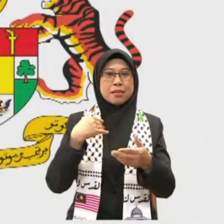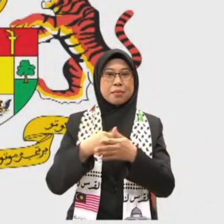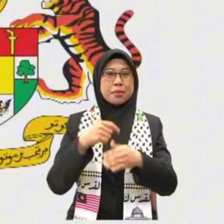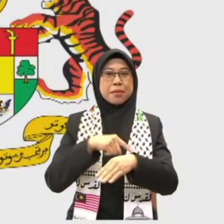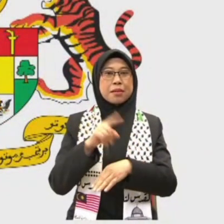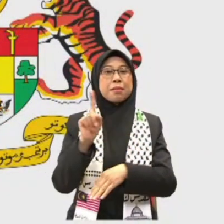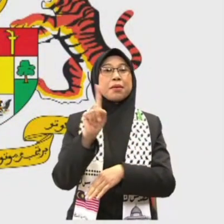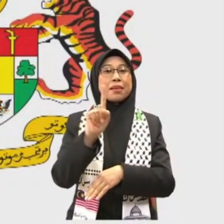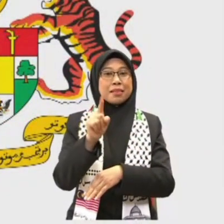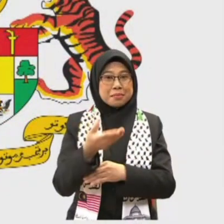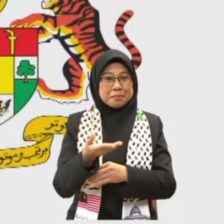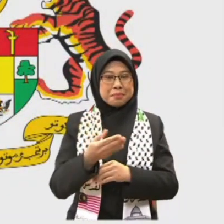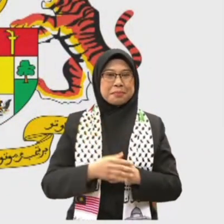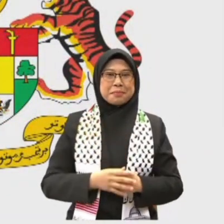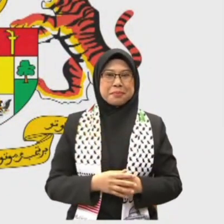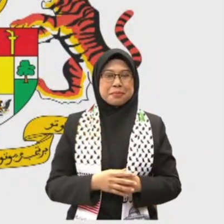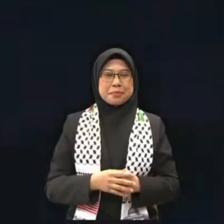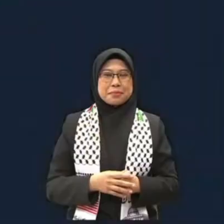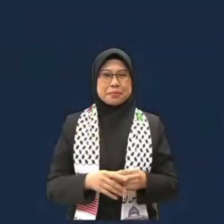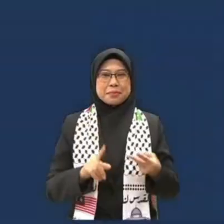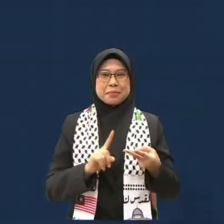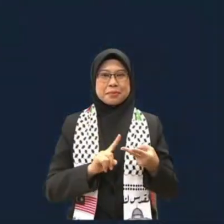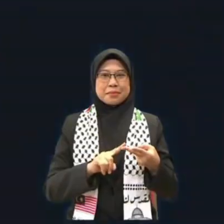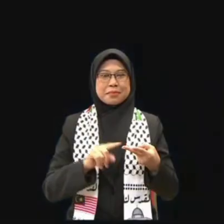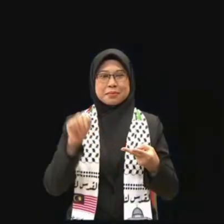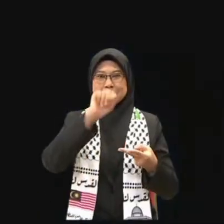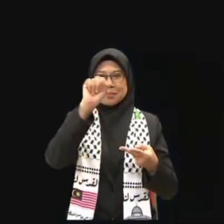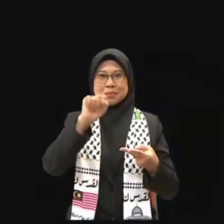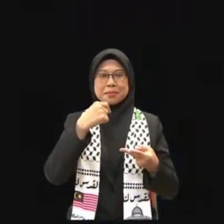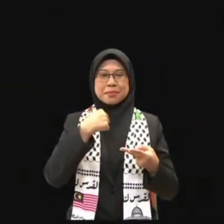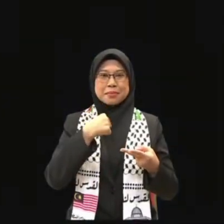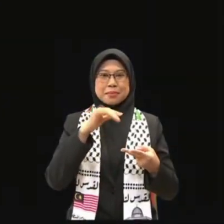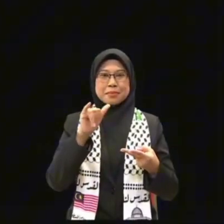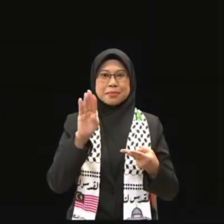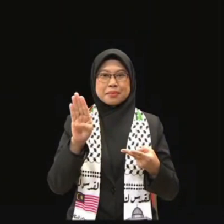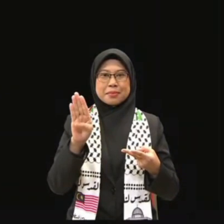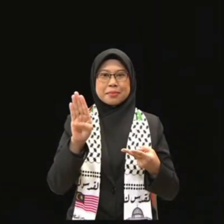tuan? Sampai itu nombor dua. Soalan saya ialah, Yang Hormat,